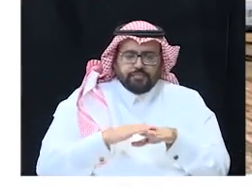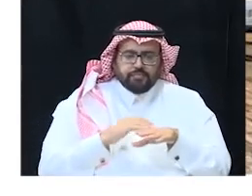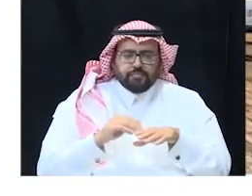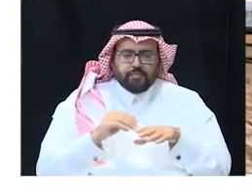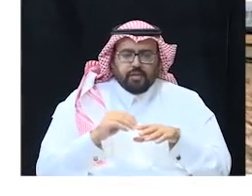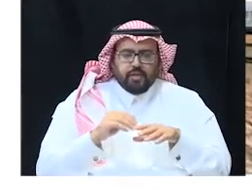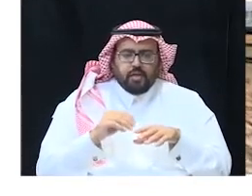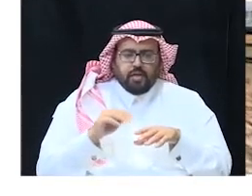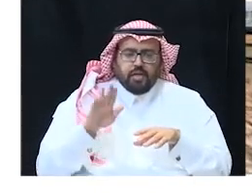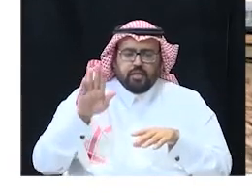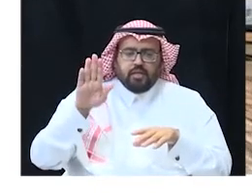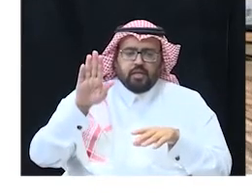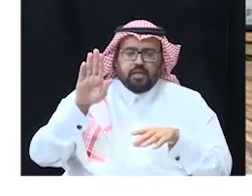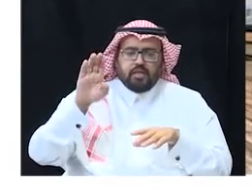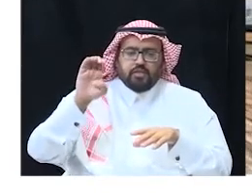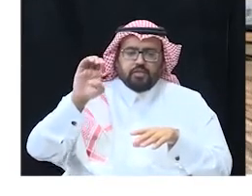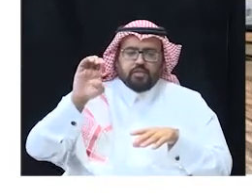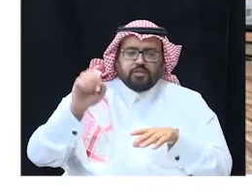المفردة التي تليها: